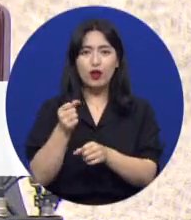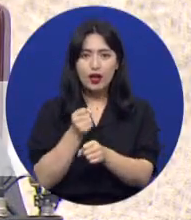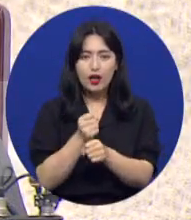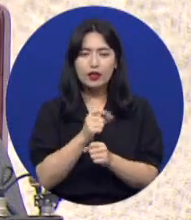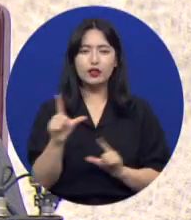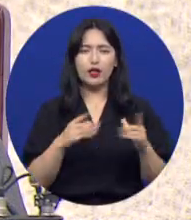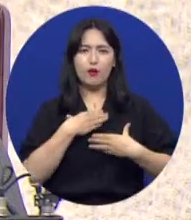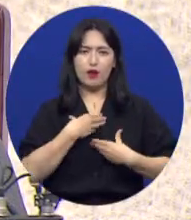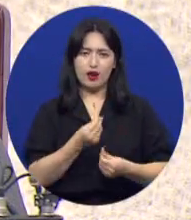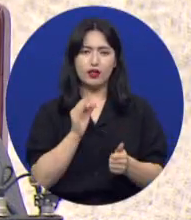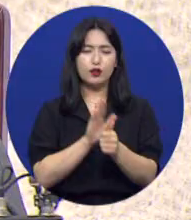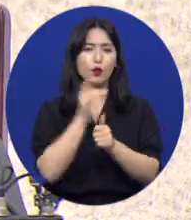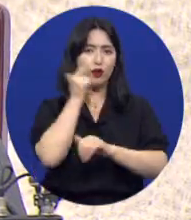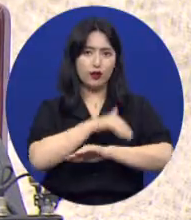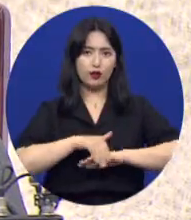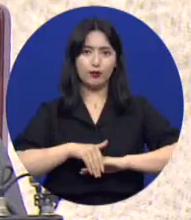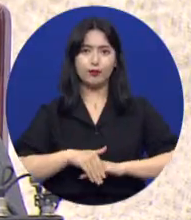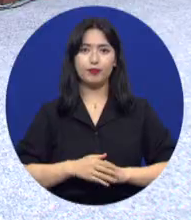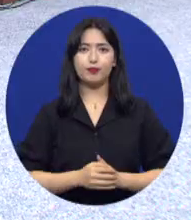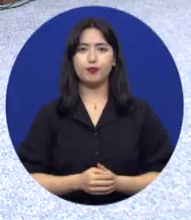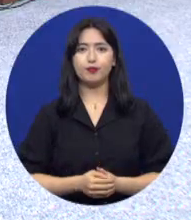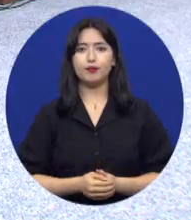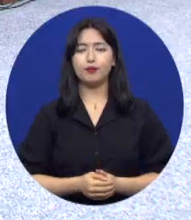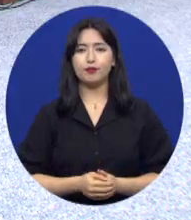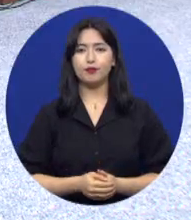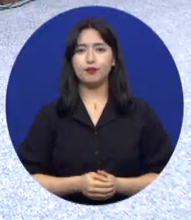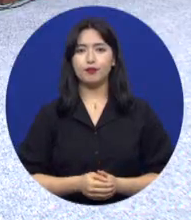생활 안정을 고을 계획입니다